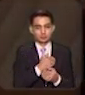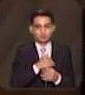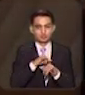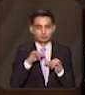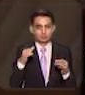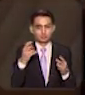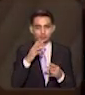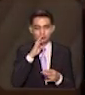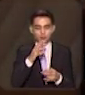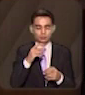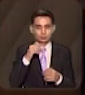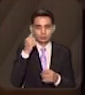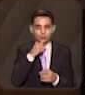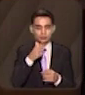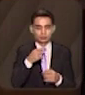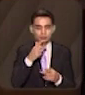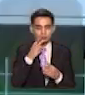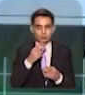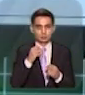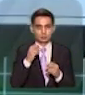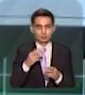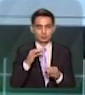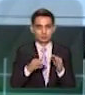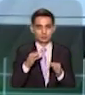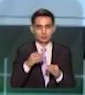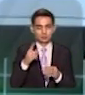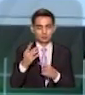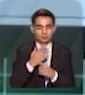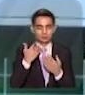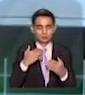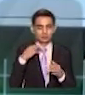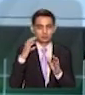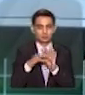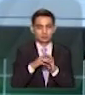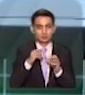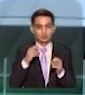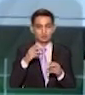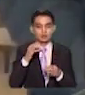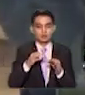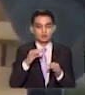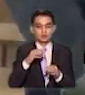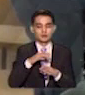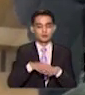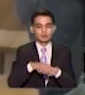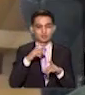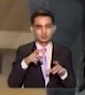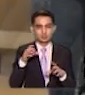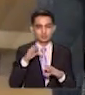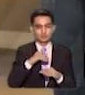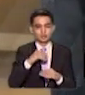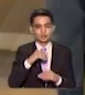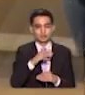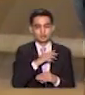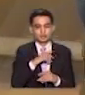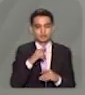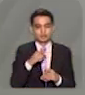Я считаю, 4 года, ну так как суд посчитал. Ал Ильяс Тарухиннің адвокаты сот заңға емес, қоғамның пікірімен журналистердің ықпалына беріліп,